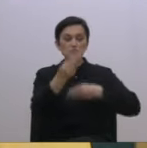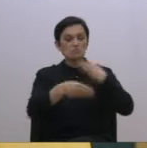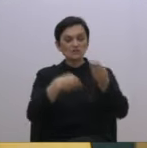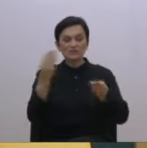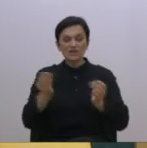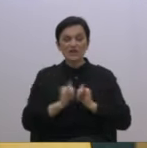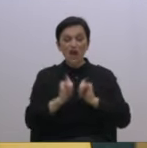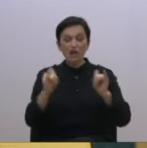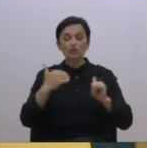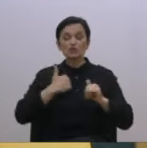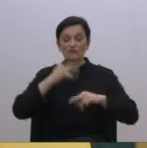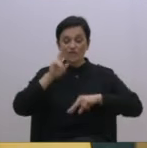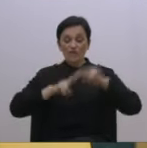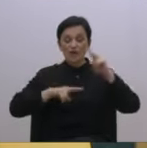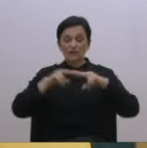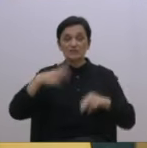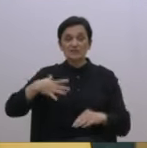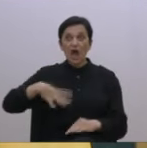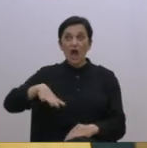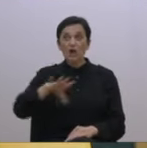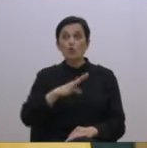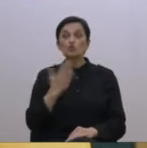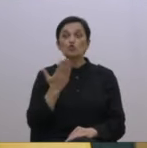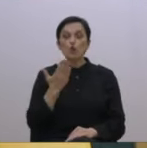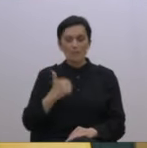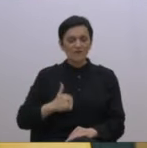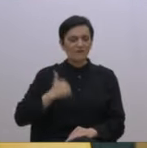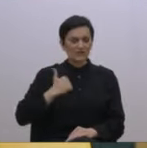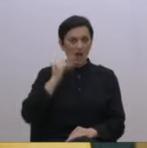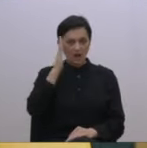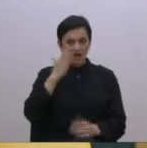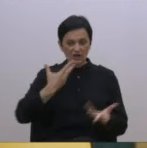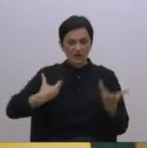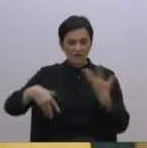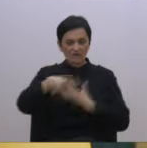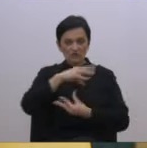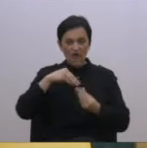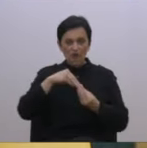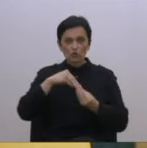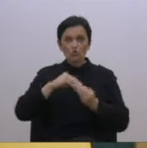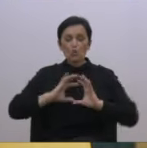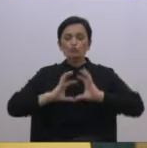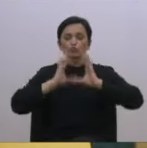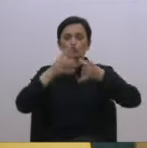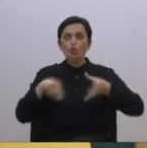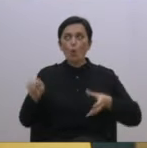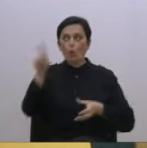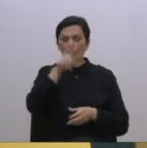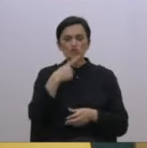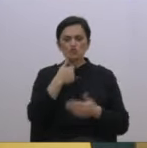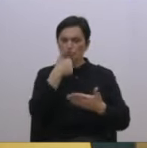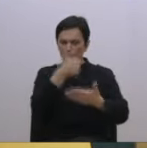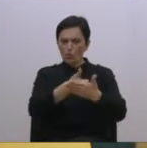განვითარების. ჩვენ ავაშენებთ საქართველოს, რომლითაც ვიამაყეთ ყველა, რომელზეც მთელი მსოფლიო იტყვის: